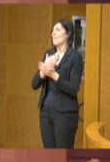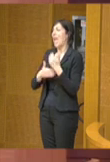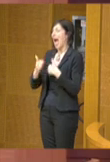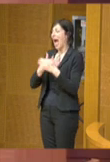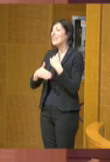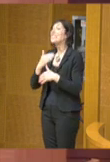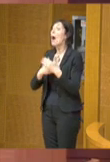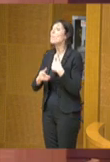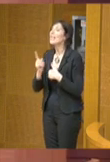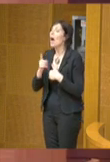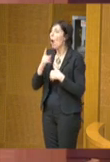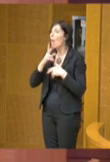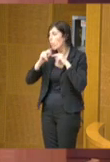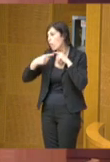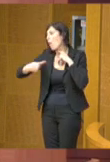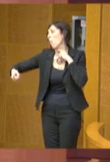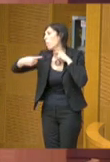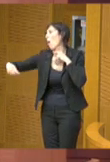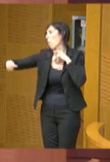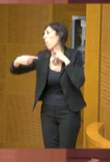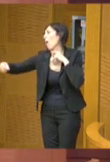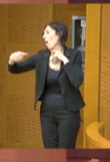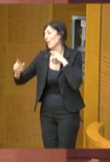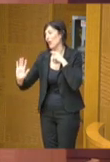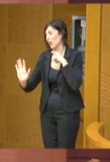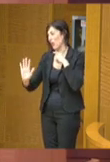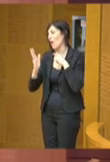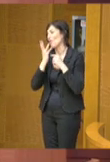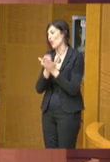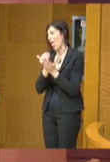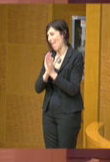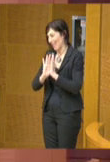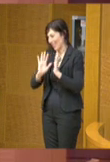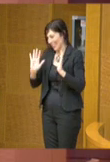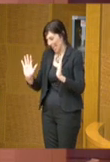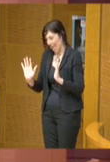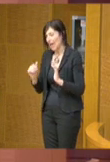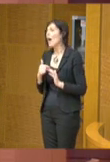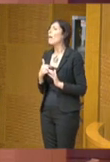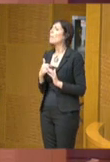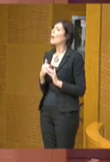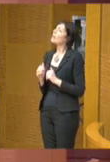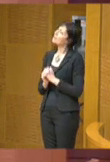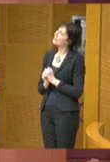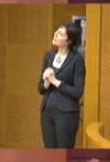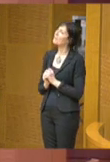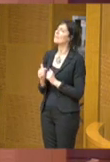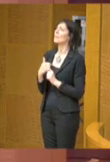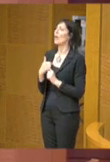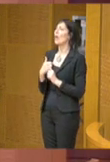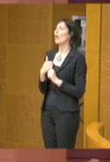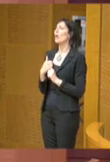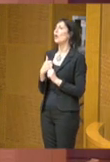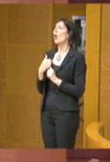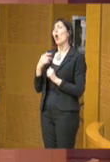logorrea, di riferirmi al mancato applauso che io ho fatto mentre l'ho